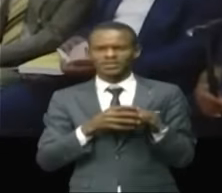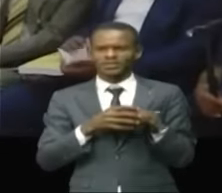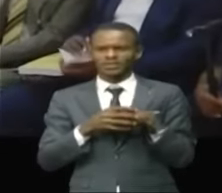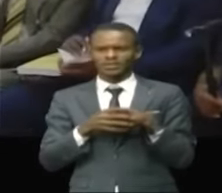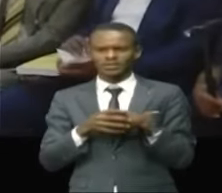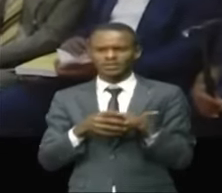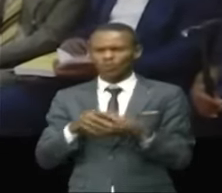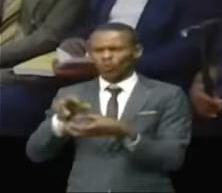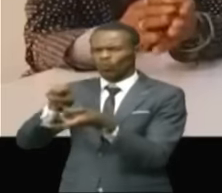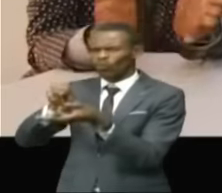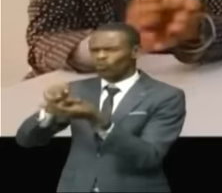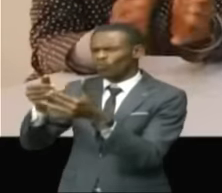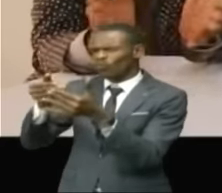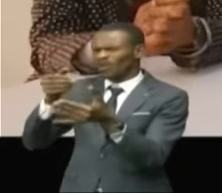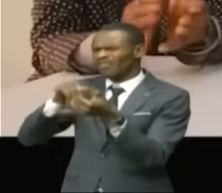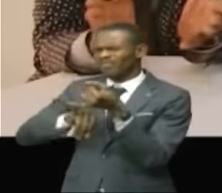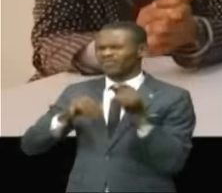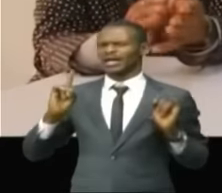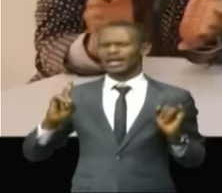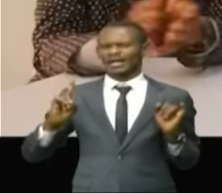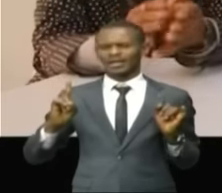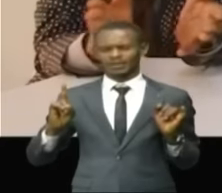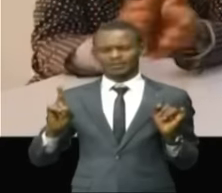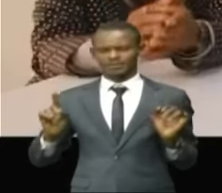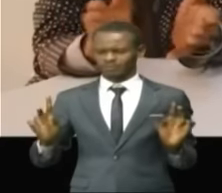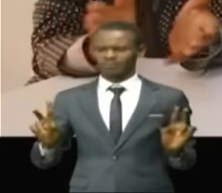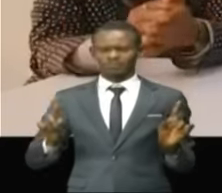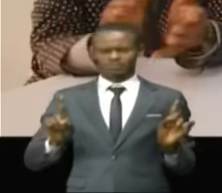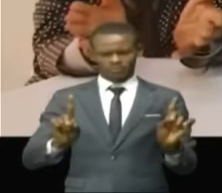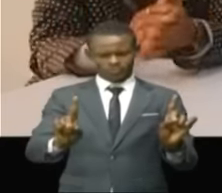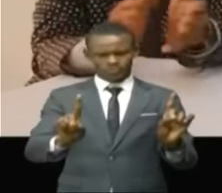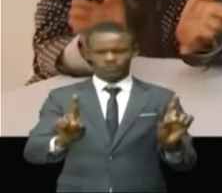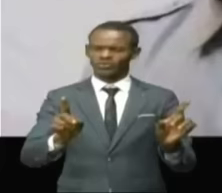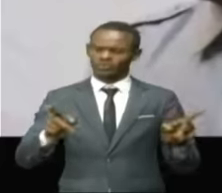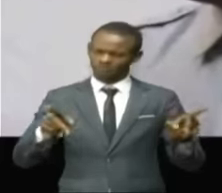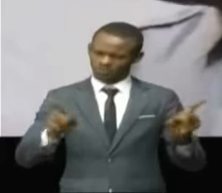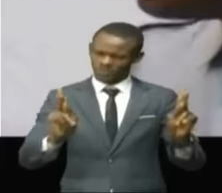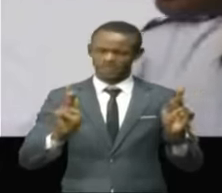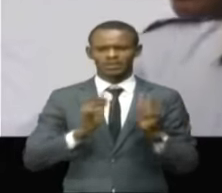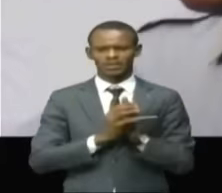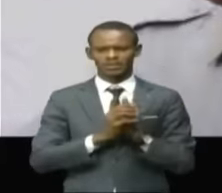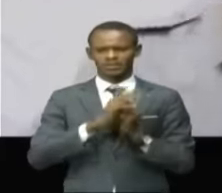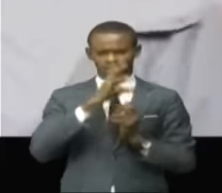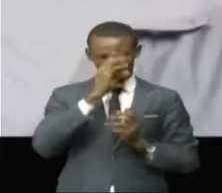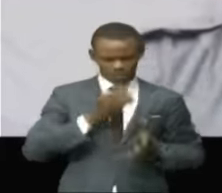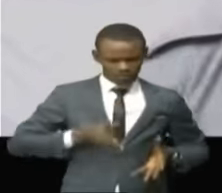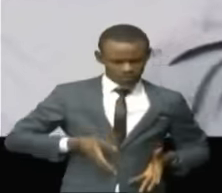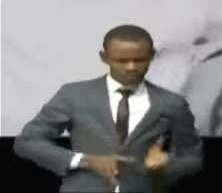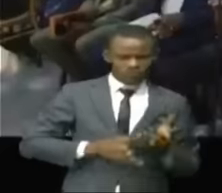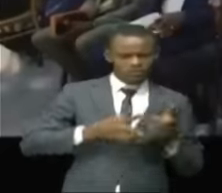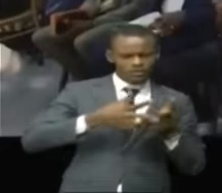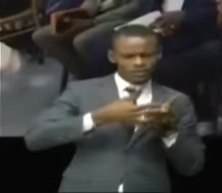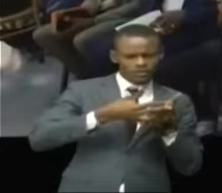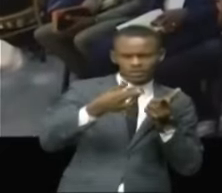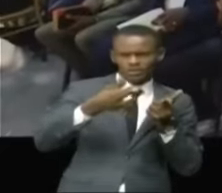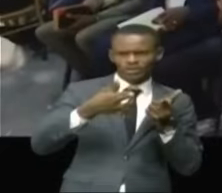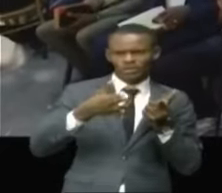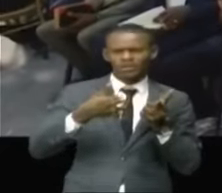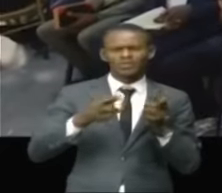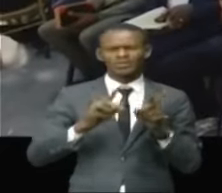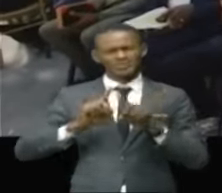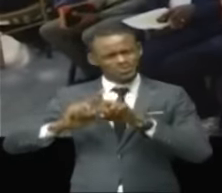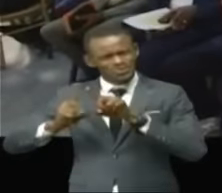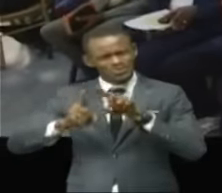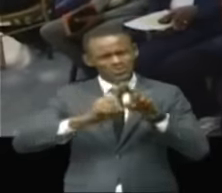au monde, pour qu'il puisse commencer sa vie, il doit être circoncis. Tout cela, ça doit être dit pour que